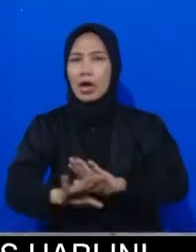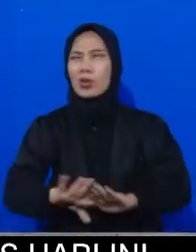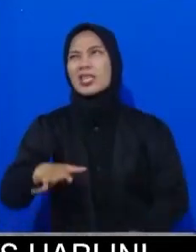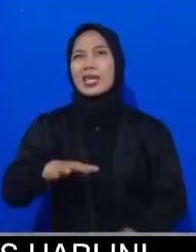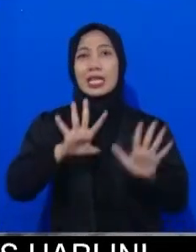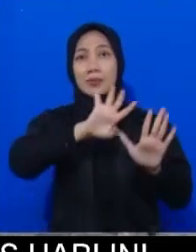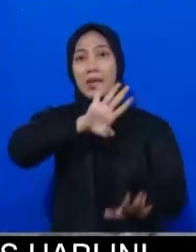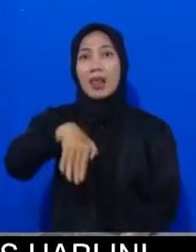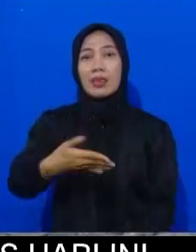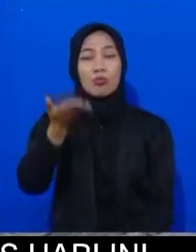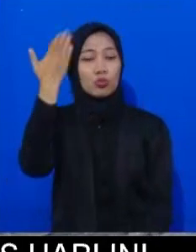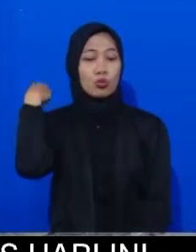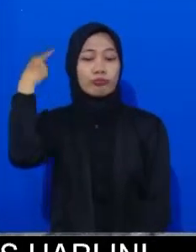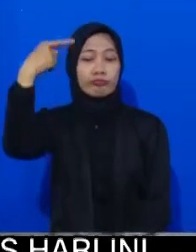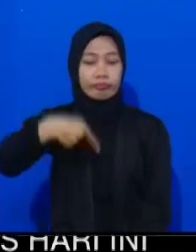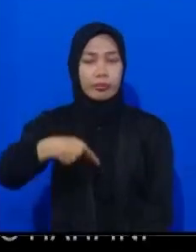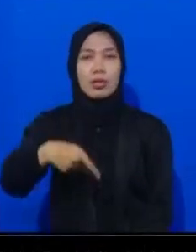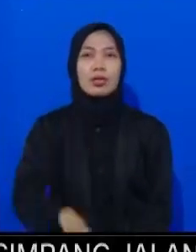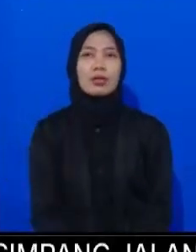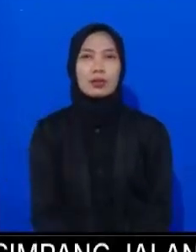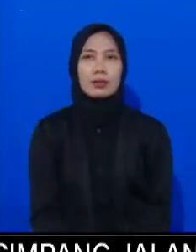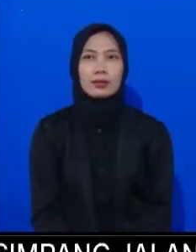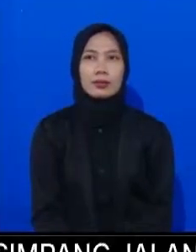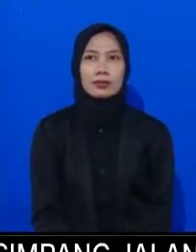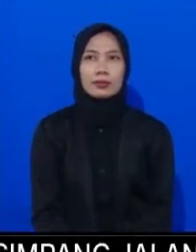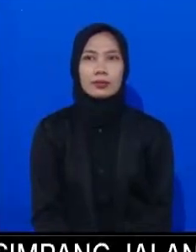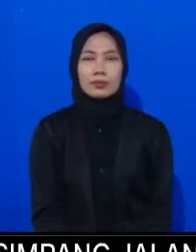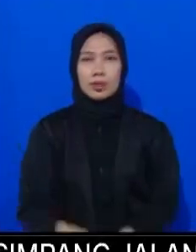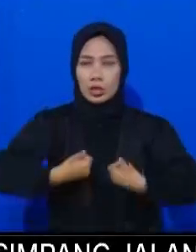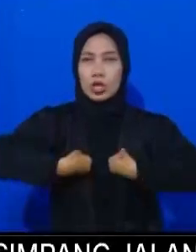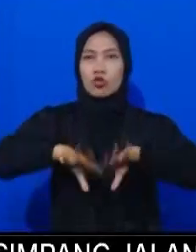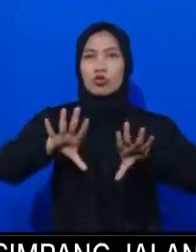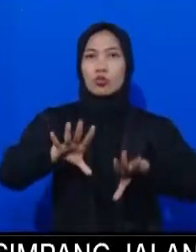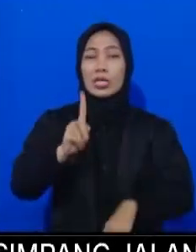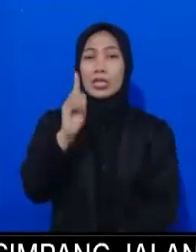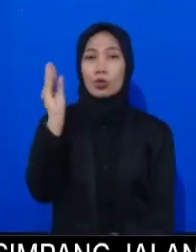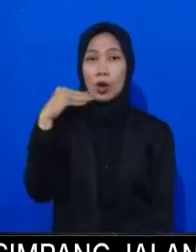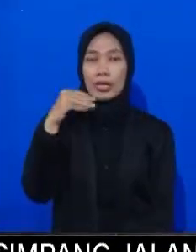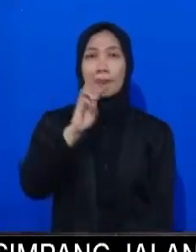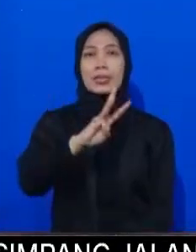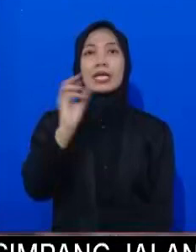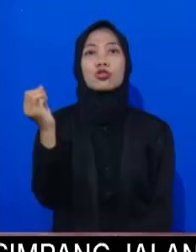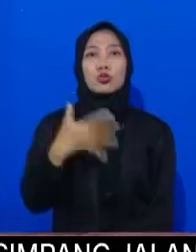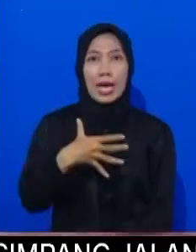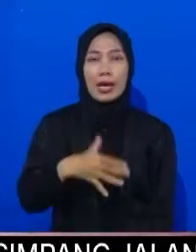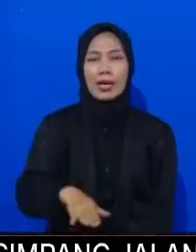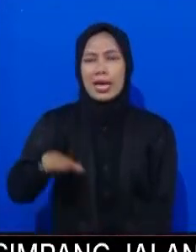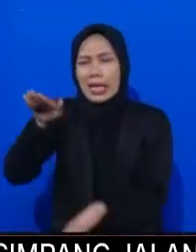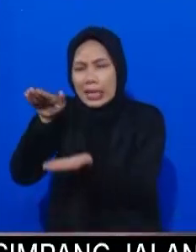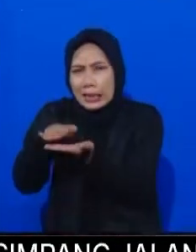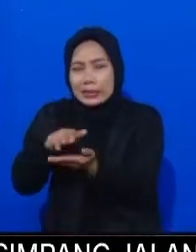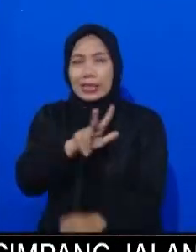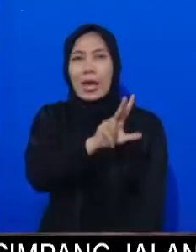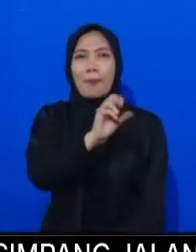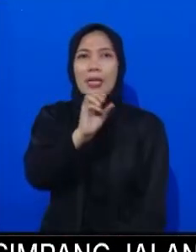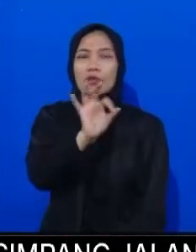9 tahun terakhir. Ayam cemani dewasa biasa dijual 3 juta rupiah per ekor. Untuk anakan dihargai 800 ribu